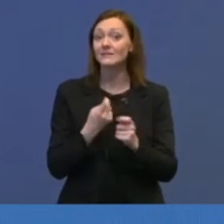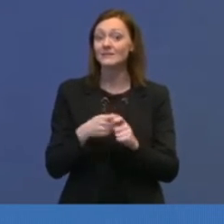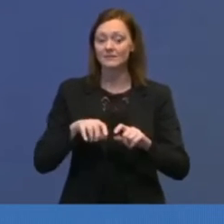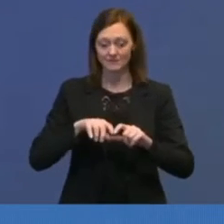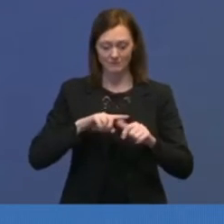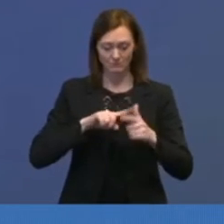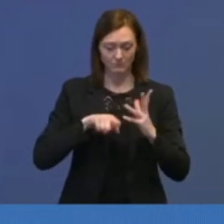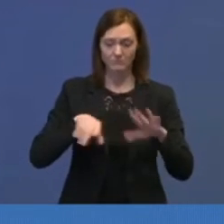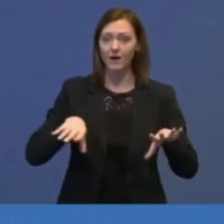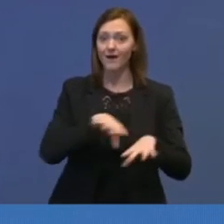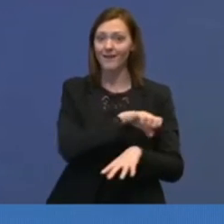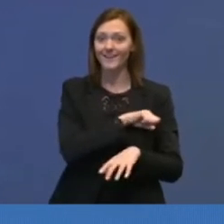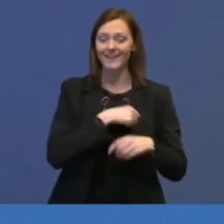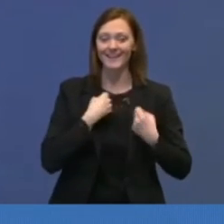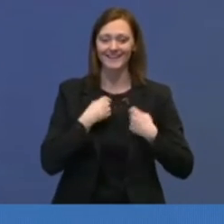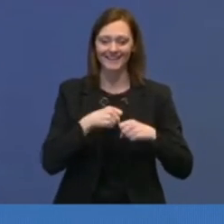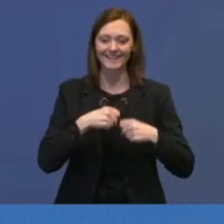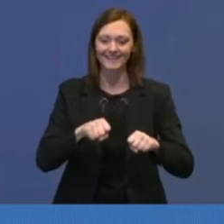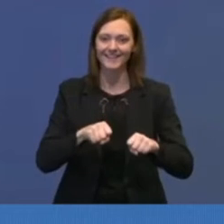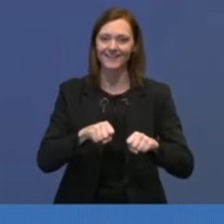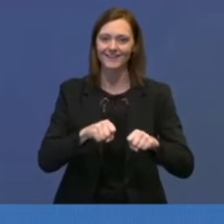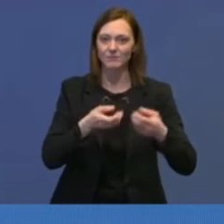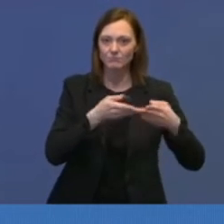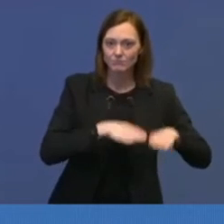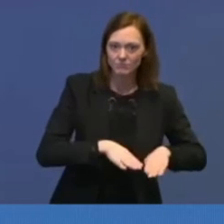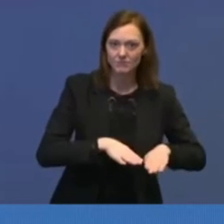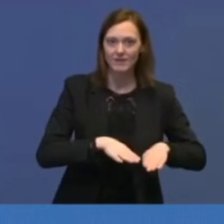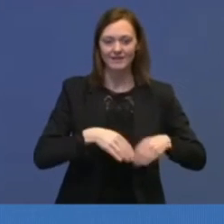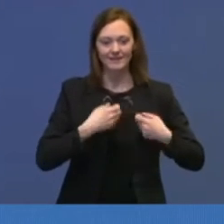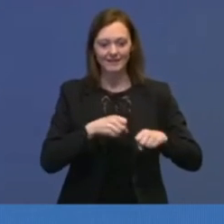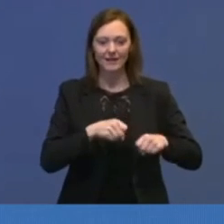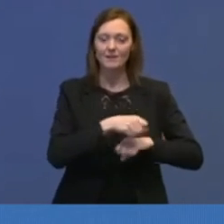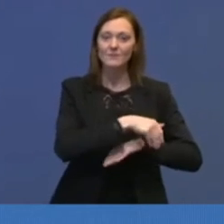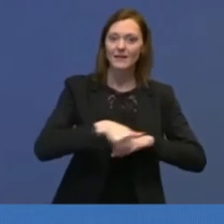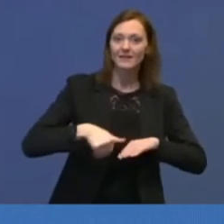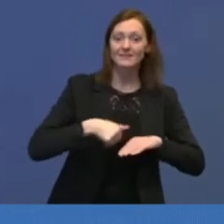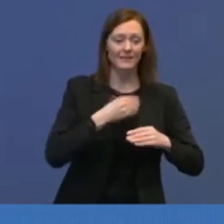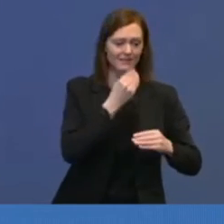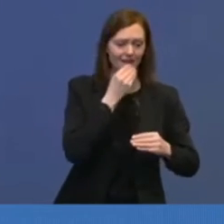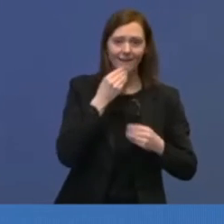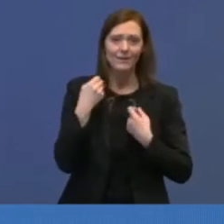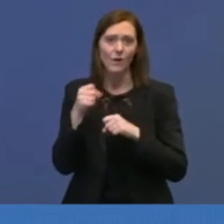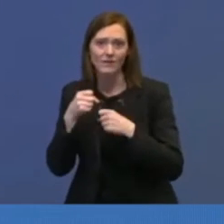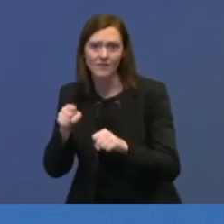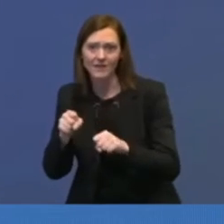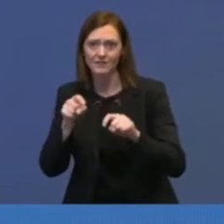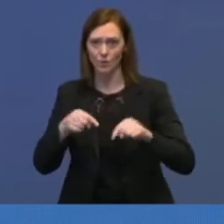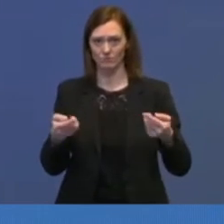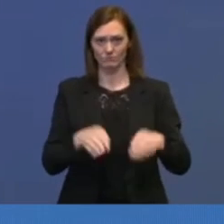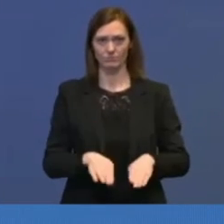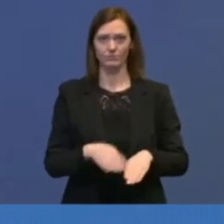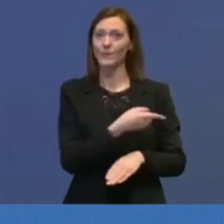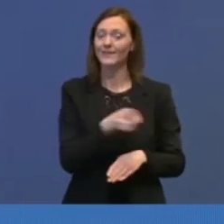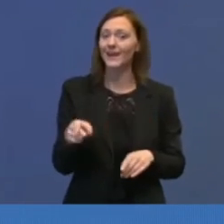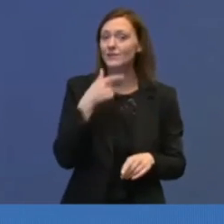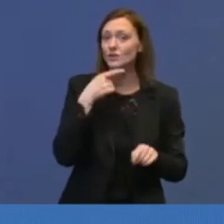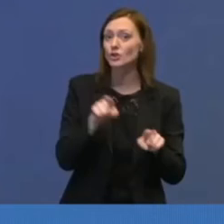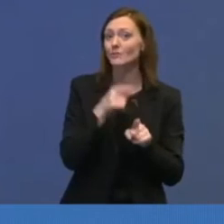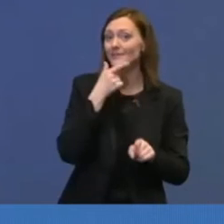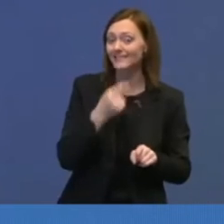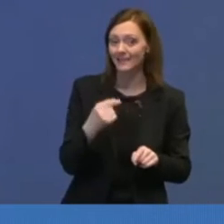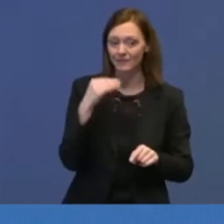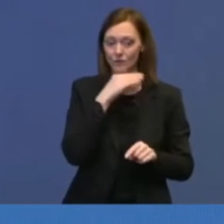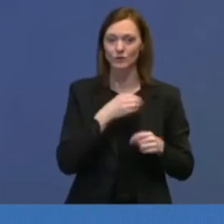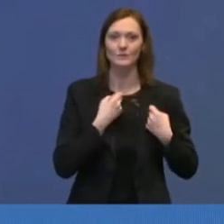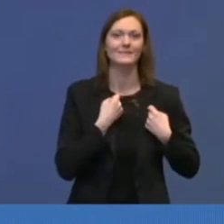yegan aansiga iya daqalaha. Tadkiyna yaqa naqof maherad leh amma maqaahill leh wad ugtiyin in iya gu aani rabin